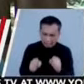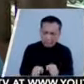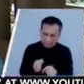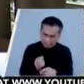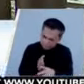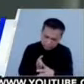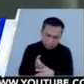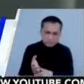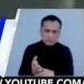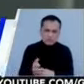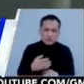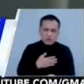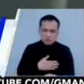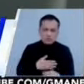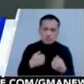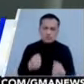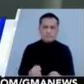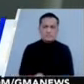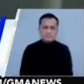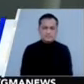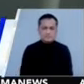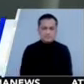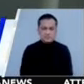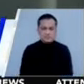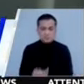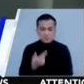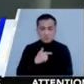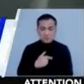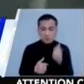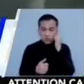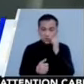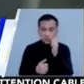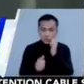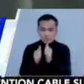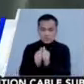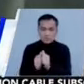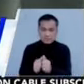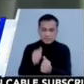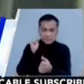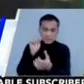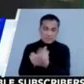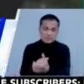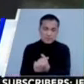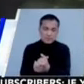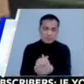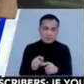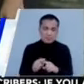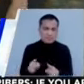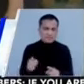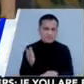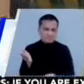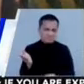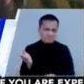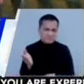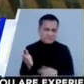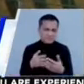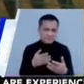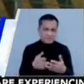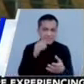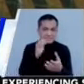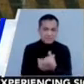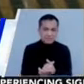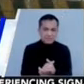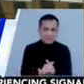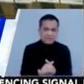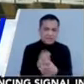pong gumaling. Lagi naman daw siyang sinasamahan ng kanyang asawa. Yun nga lang, maging si Mrs. eh hirap